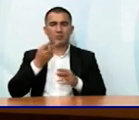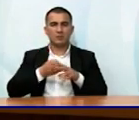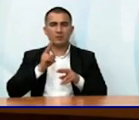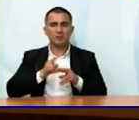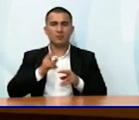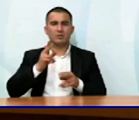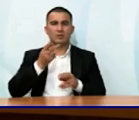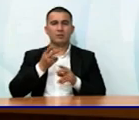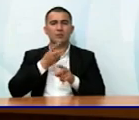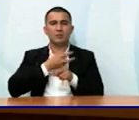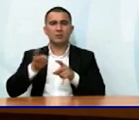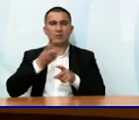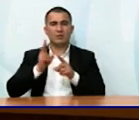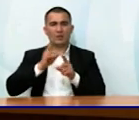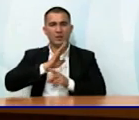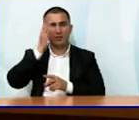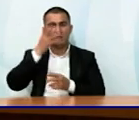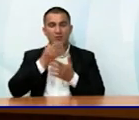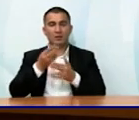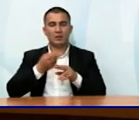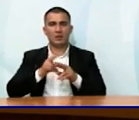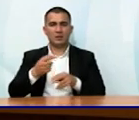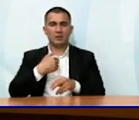o'sha menman deydi.